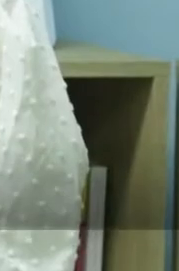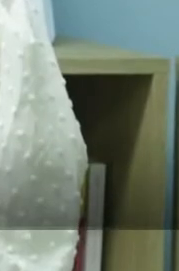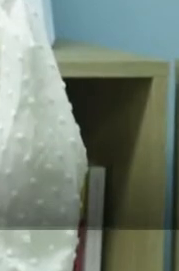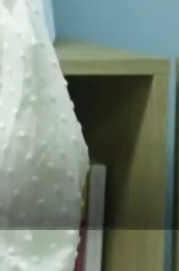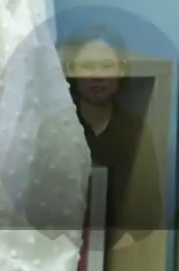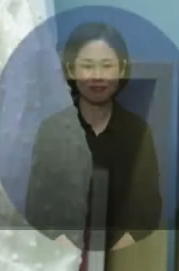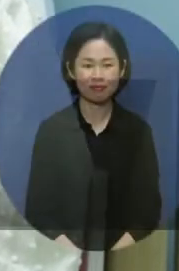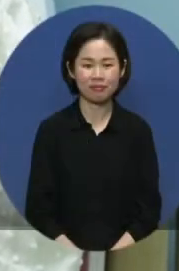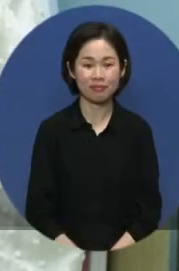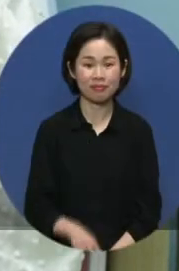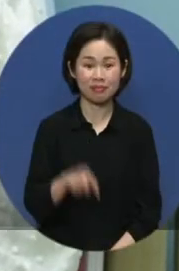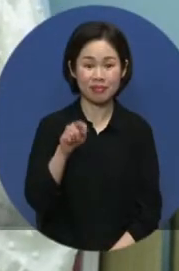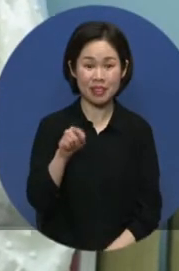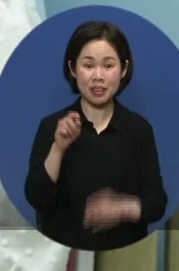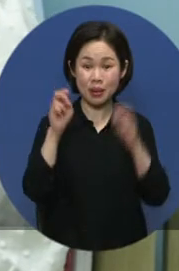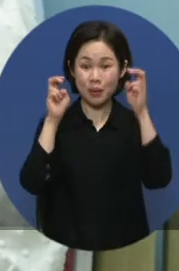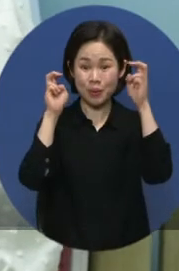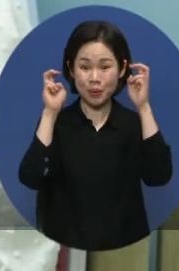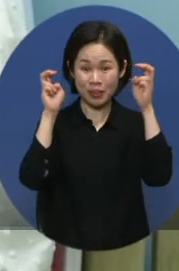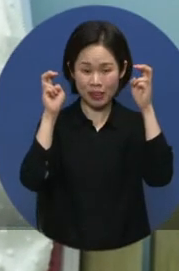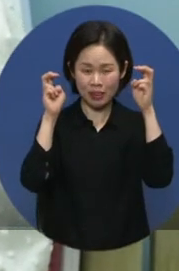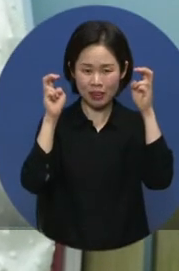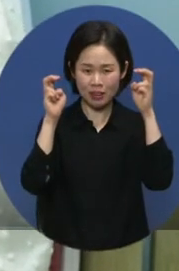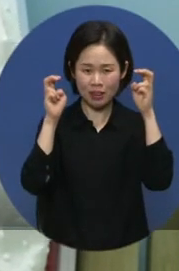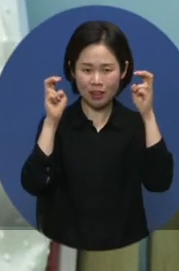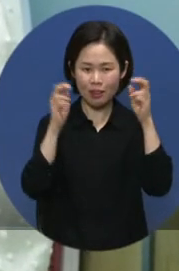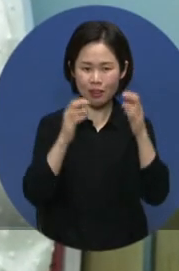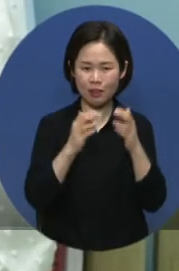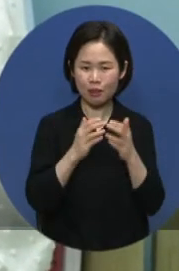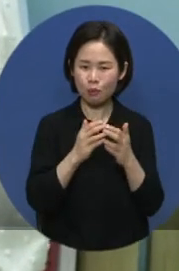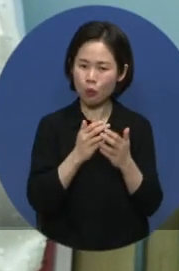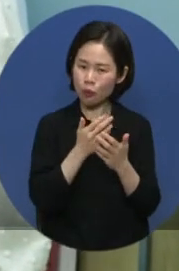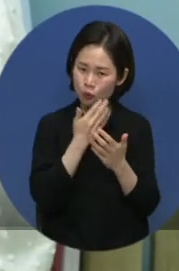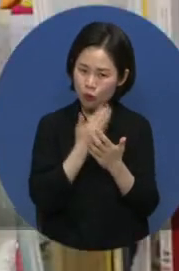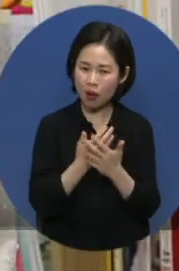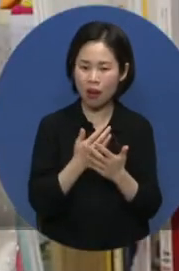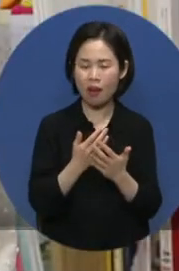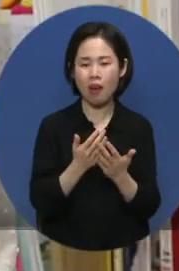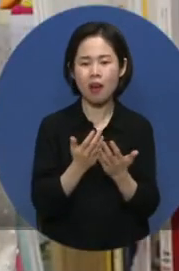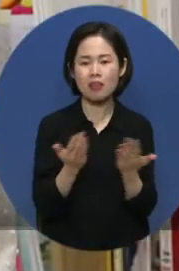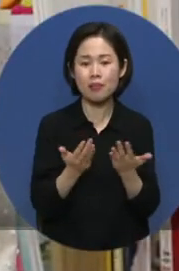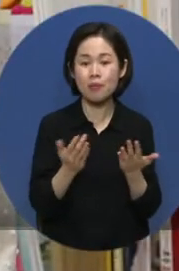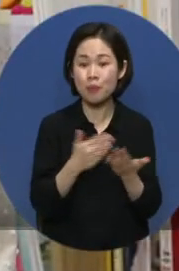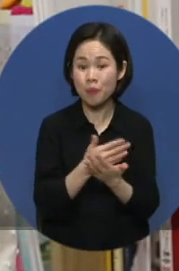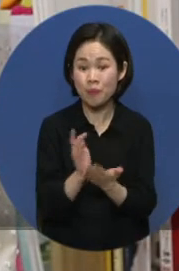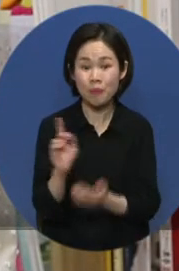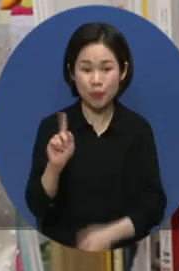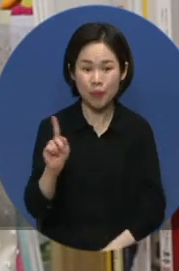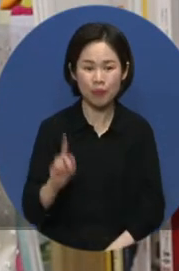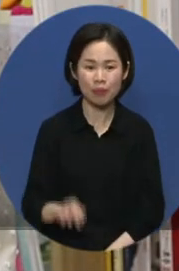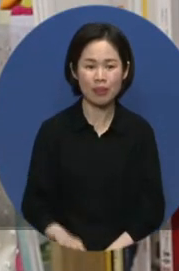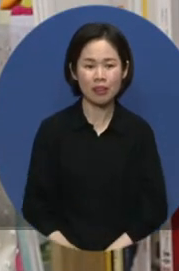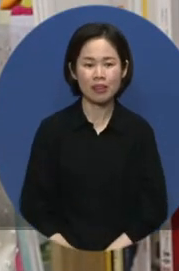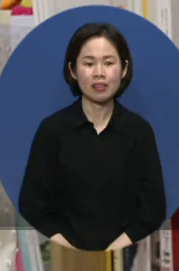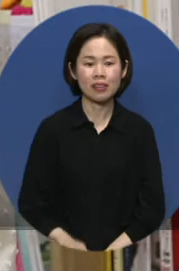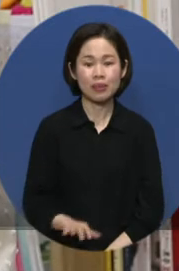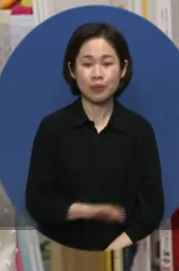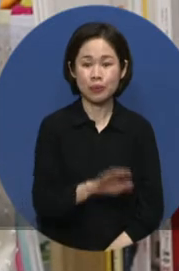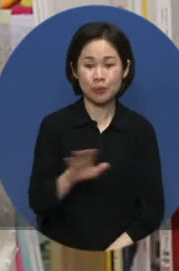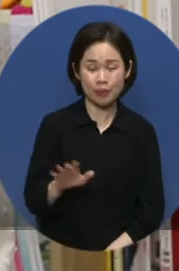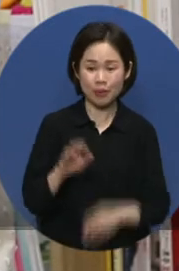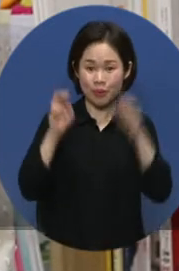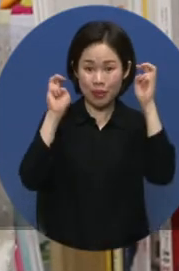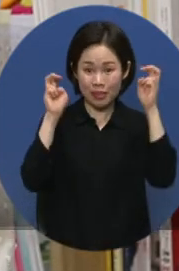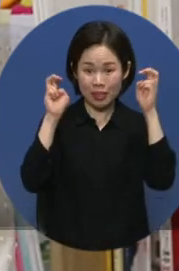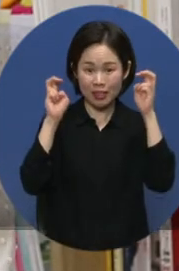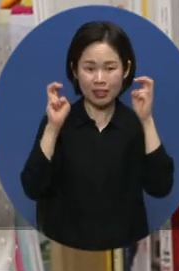그럼 소소한 소통에서 하고 있는 주요 업무는 어떤 게 있나요? 저희 소소한 소통에서 이제 제일 많이